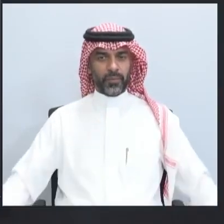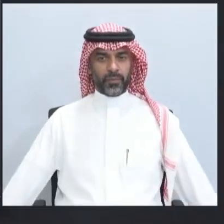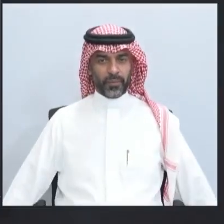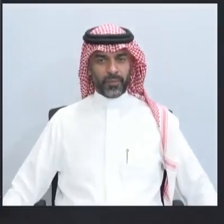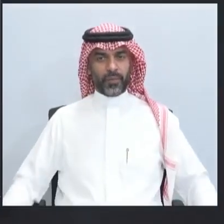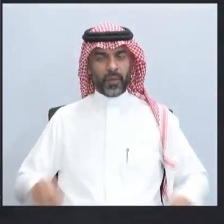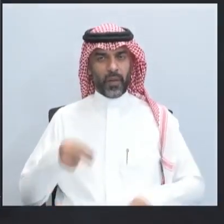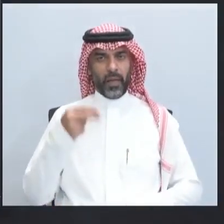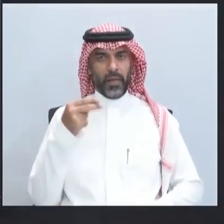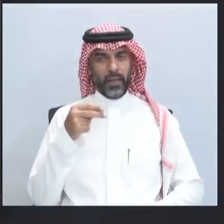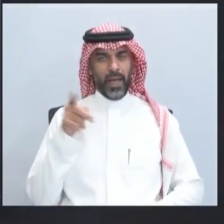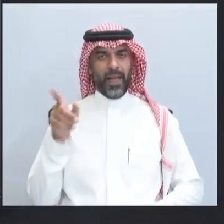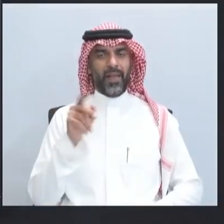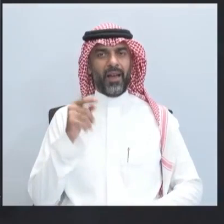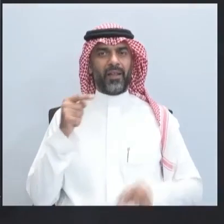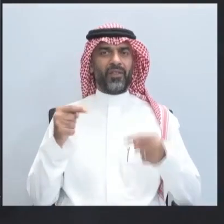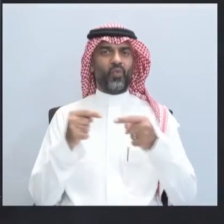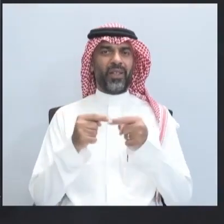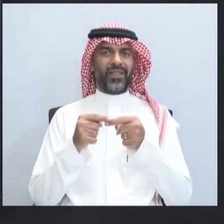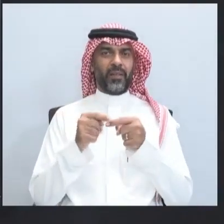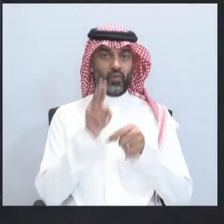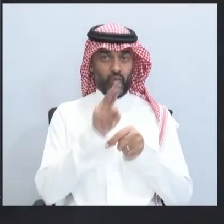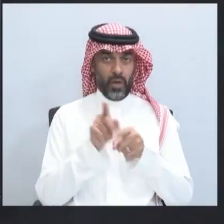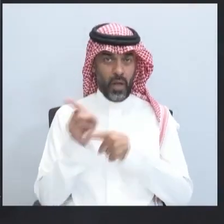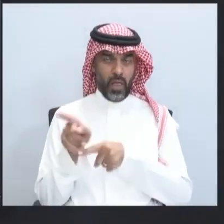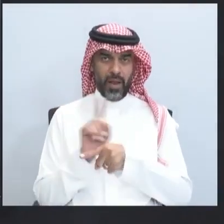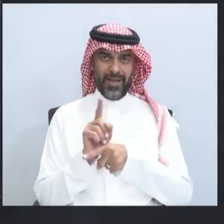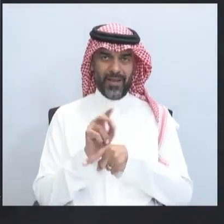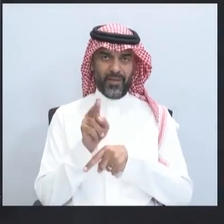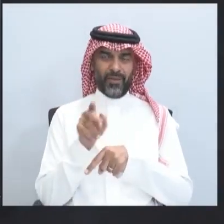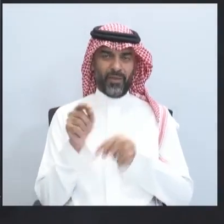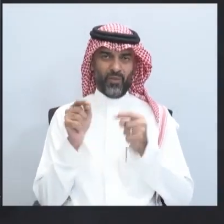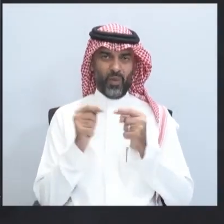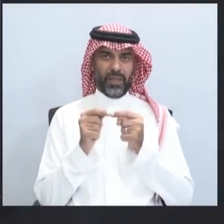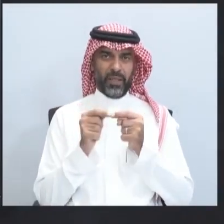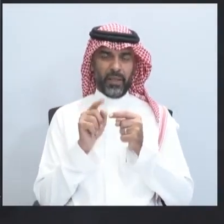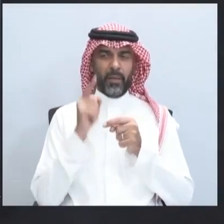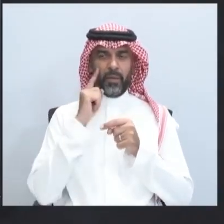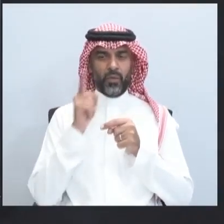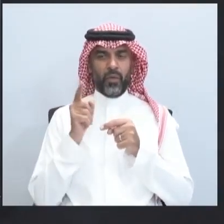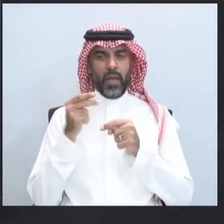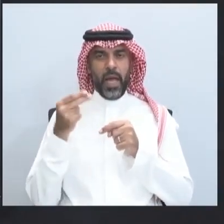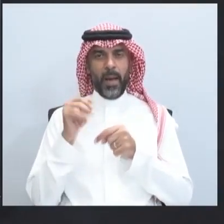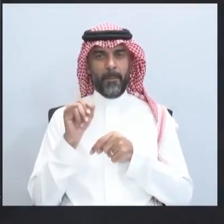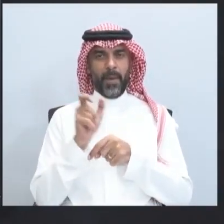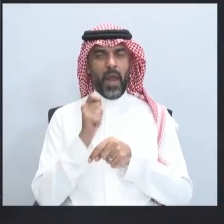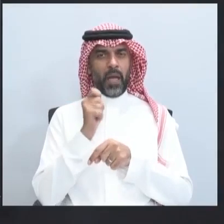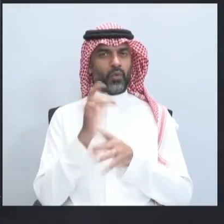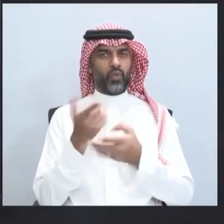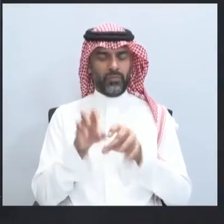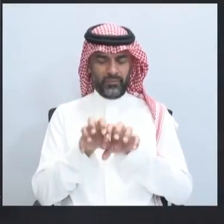كانك قلت بحثت عن الذي يصلح الجوال عن من هنا ما